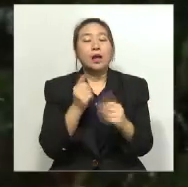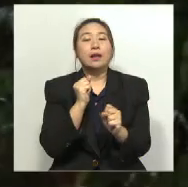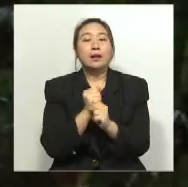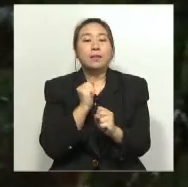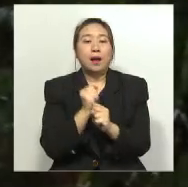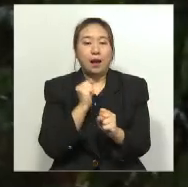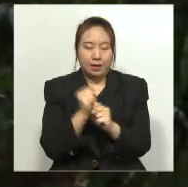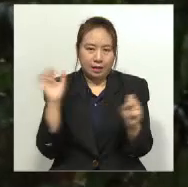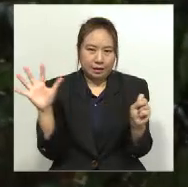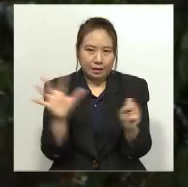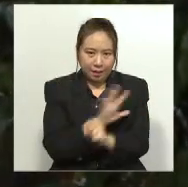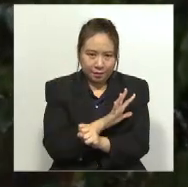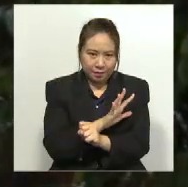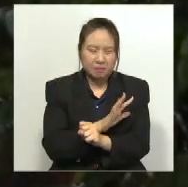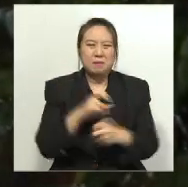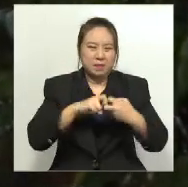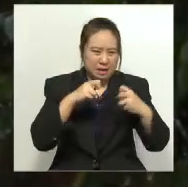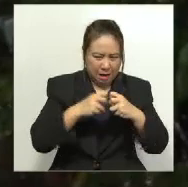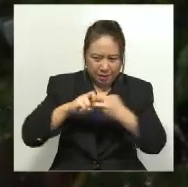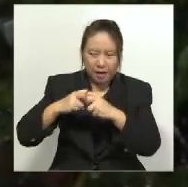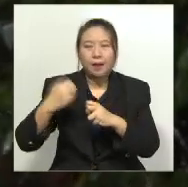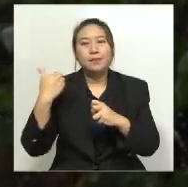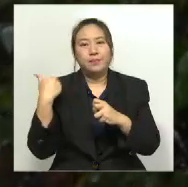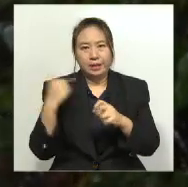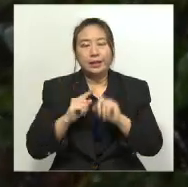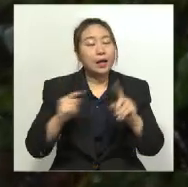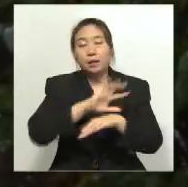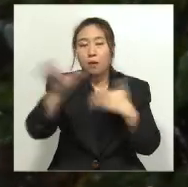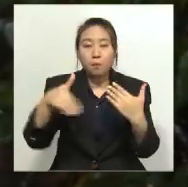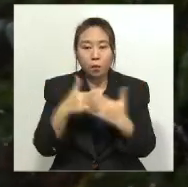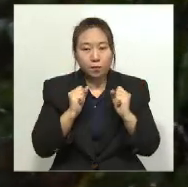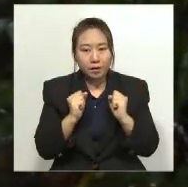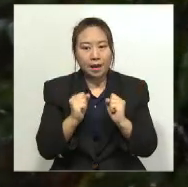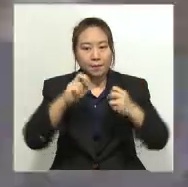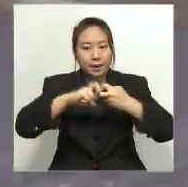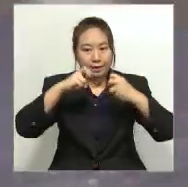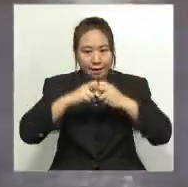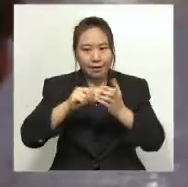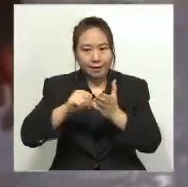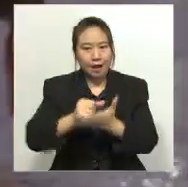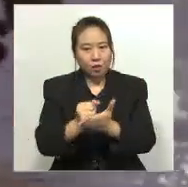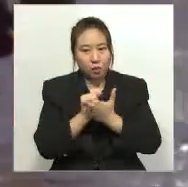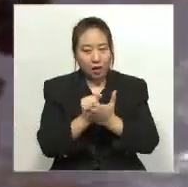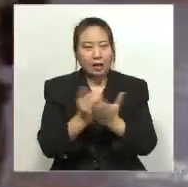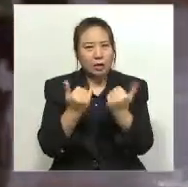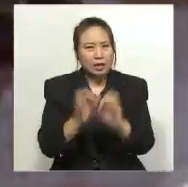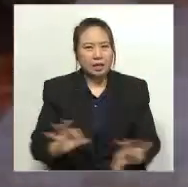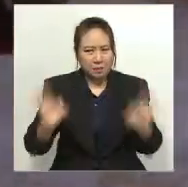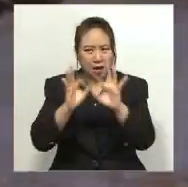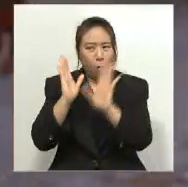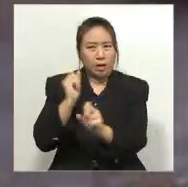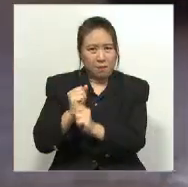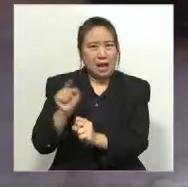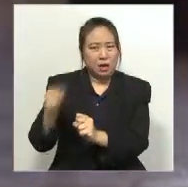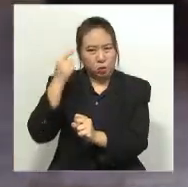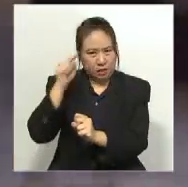าที่ทำกันอย่างเต็มที่และมีข้อจำกัดหลายอย่างแต่ทุกหน่วยงานพยายามร่วมกันแก้ไขทั้งนี้ต้องคำนึงถึงความปลอดภัยของผู้ปฏิบัติง